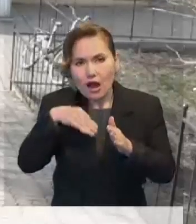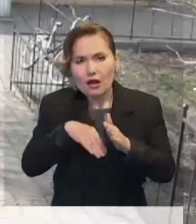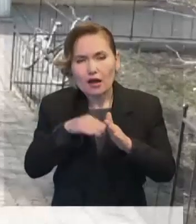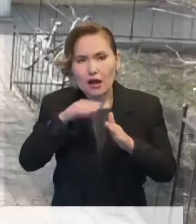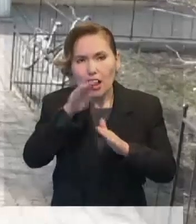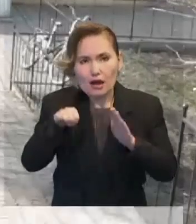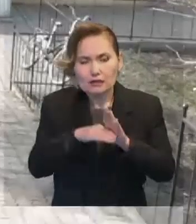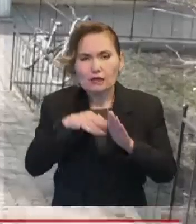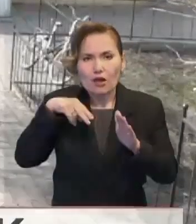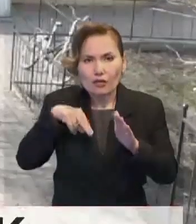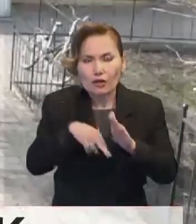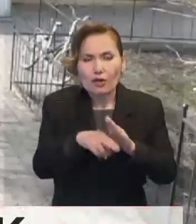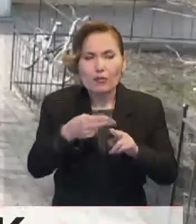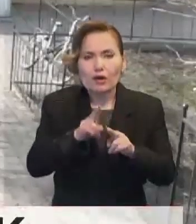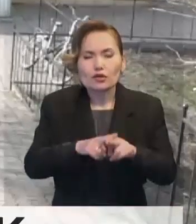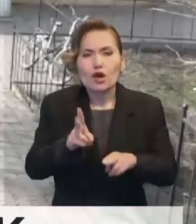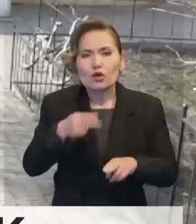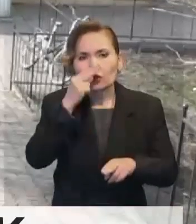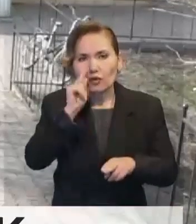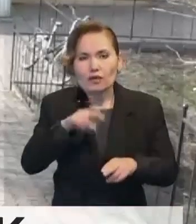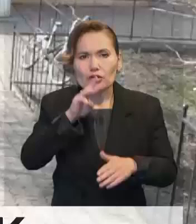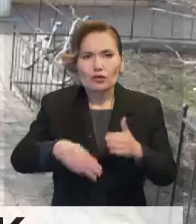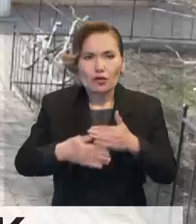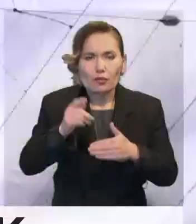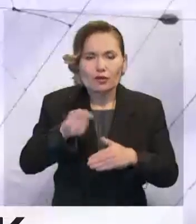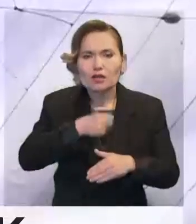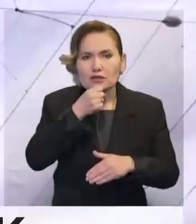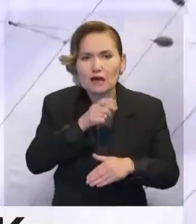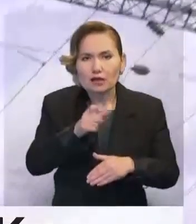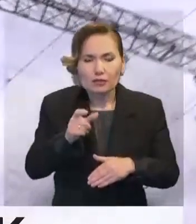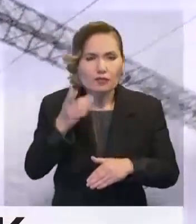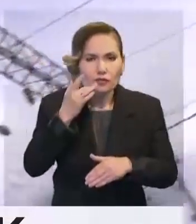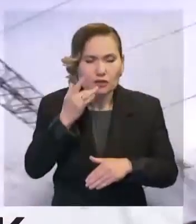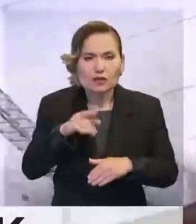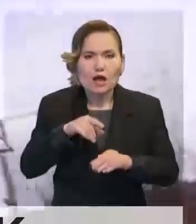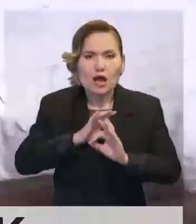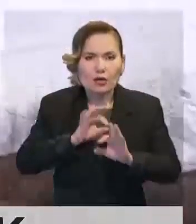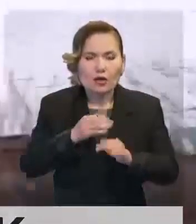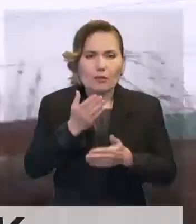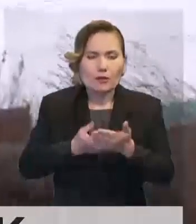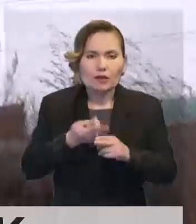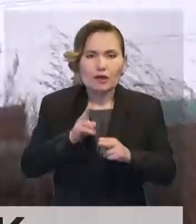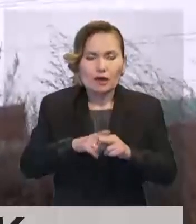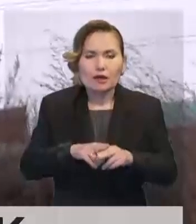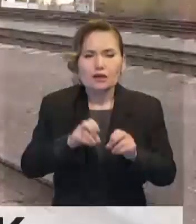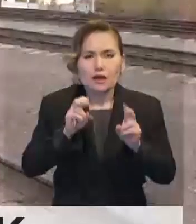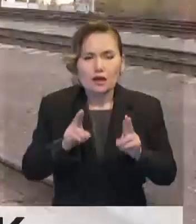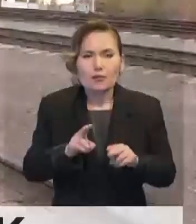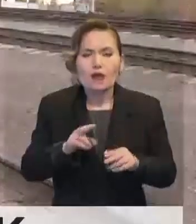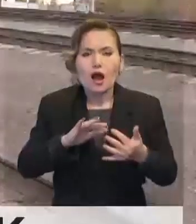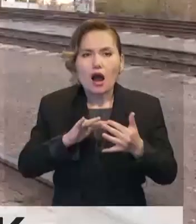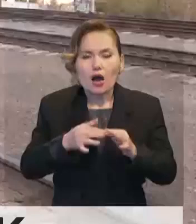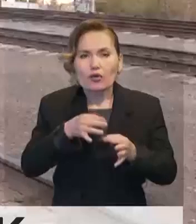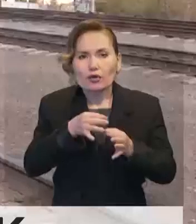алдын алу шараларын жүргіземіз. Ересектер арасында да жұмыс жүргізіледі. Станцияның маңында рұқсат етілмеген өткел бар, бірақ ауылдан